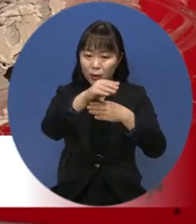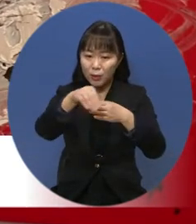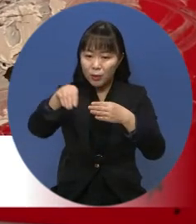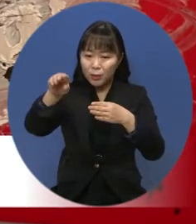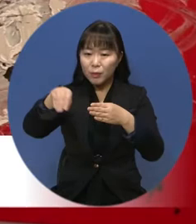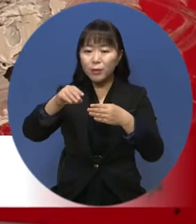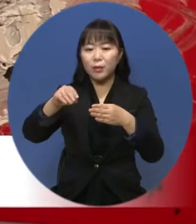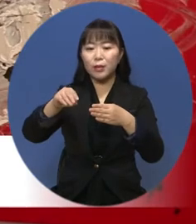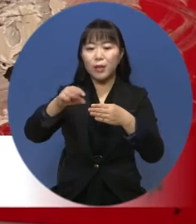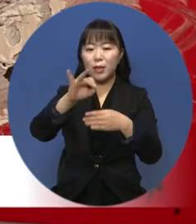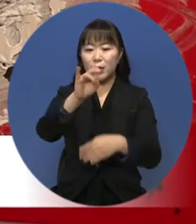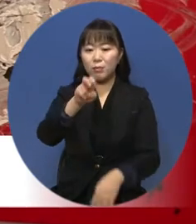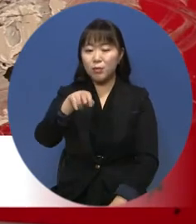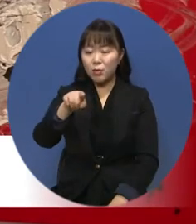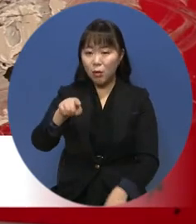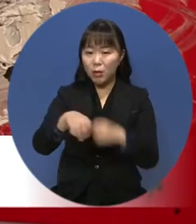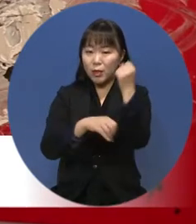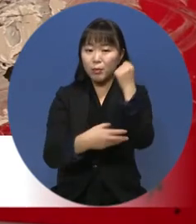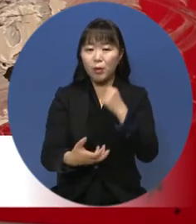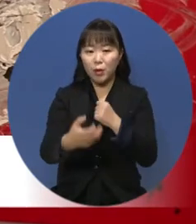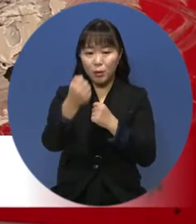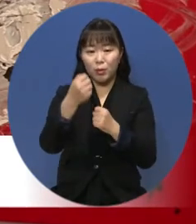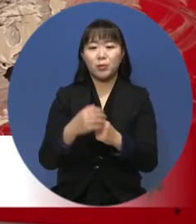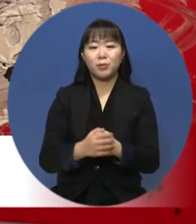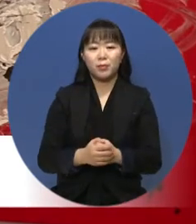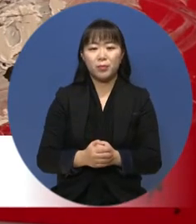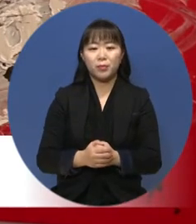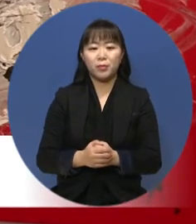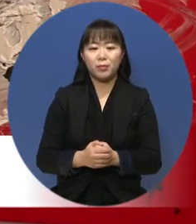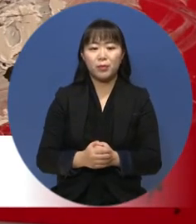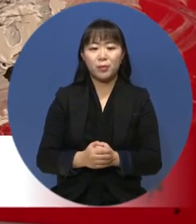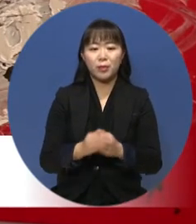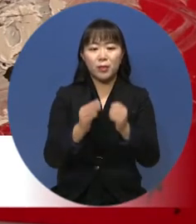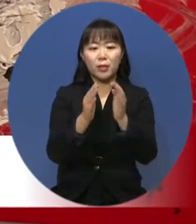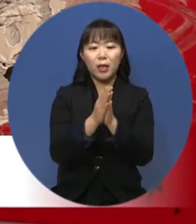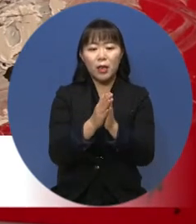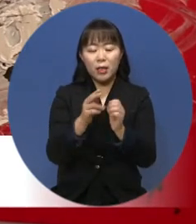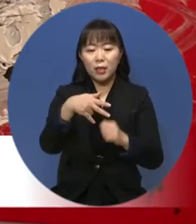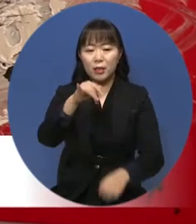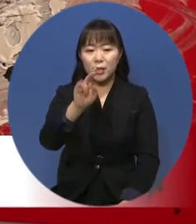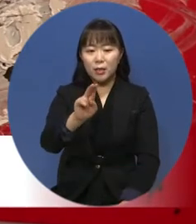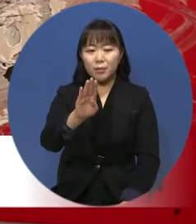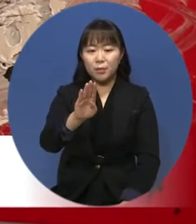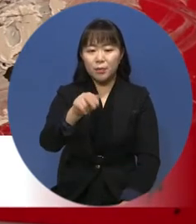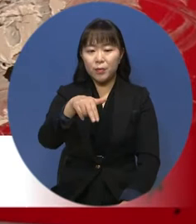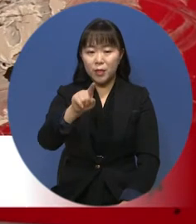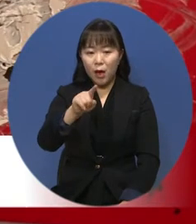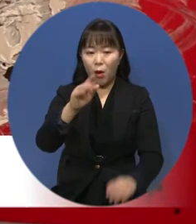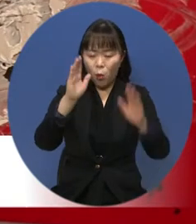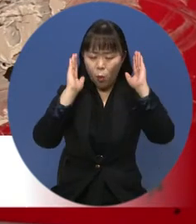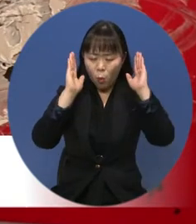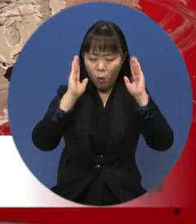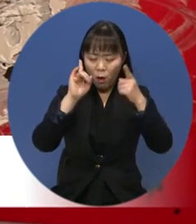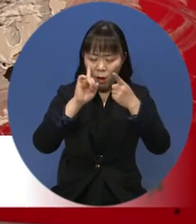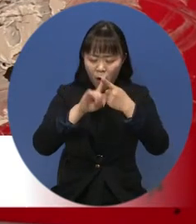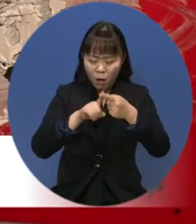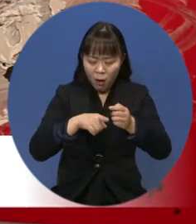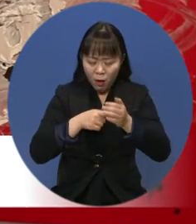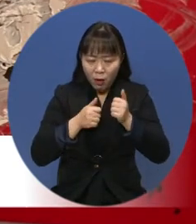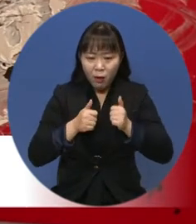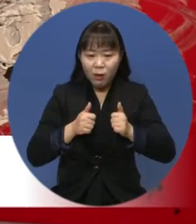서화 임 저를 바탕으로 어 직접 공부에 결이 하지 않고 자